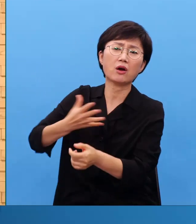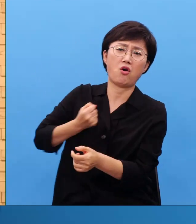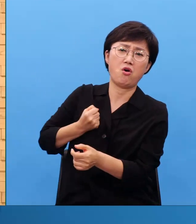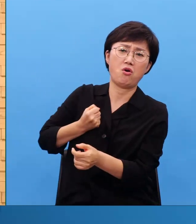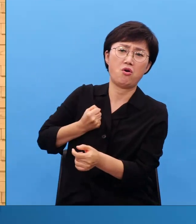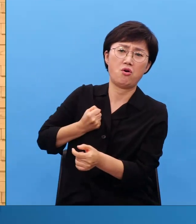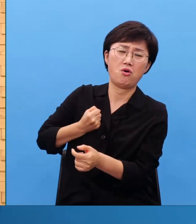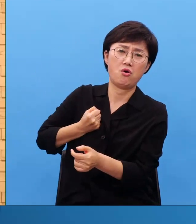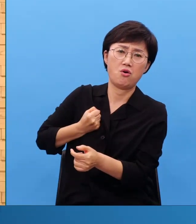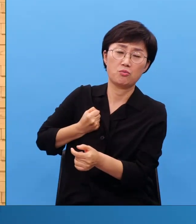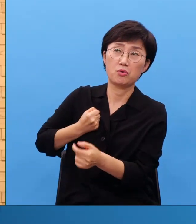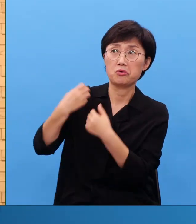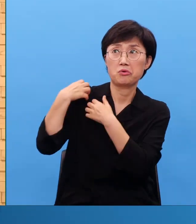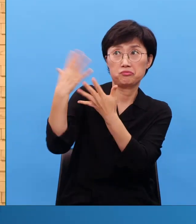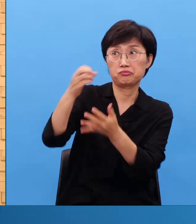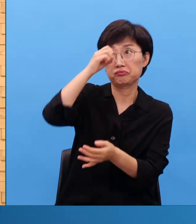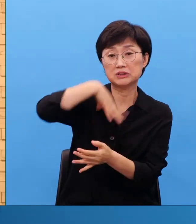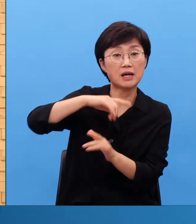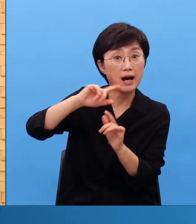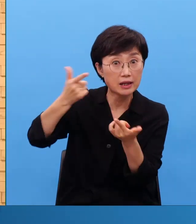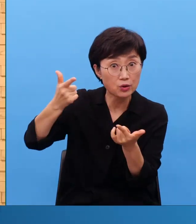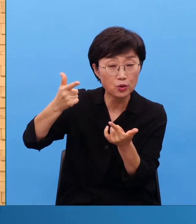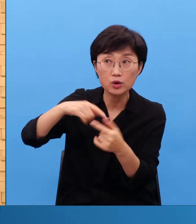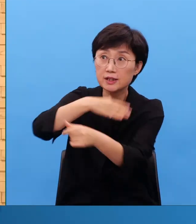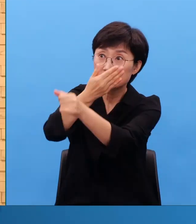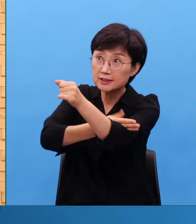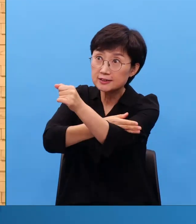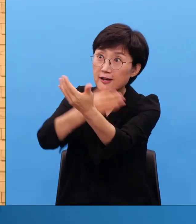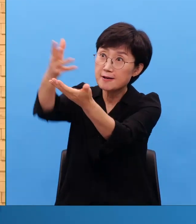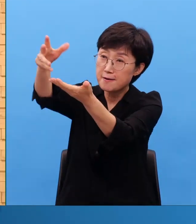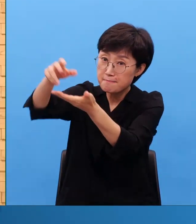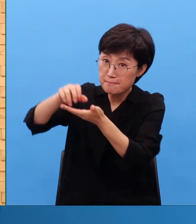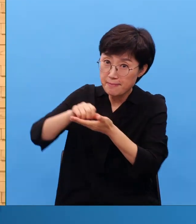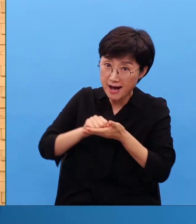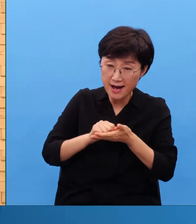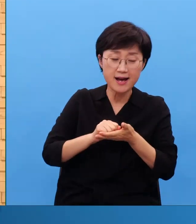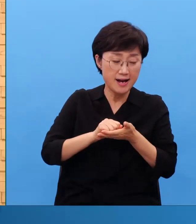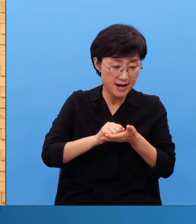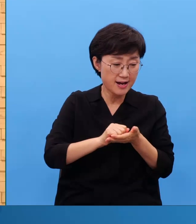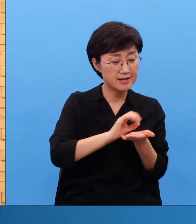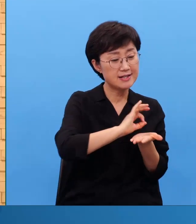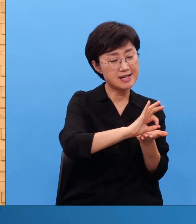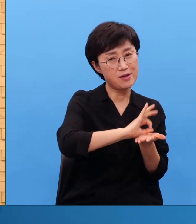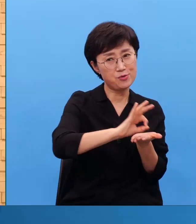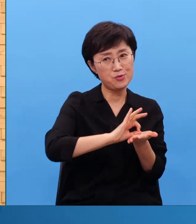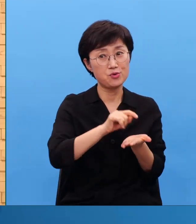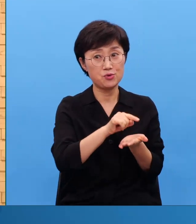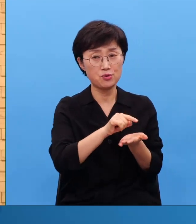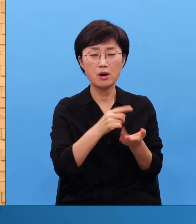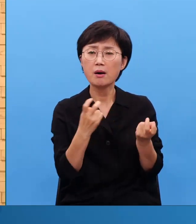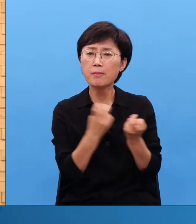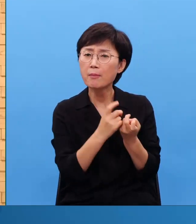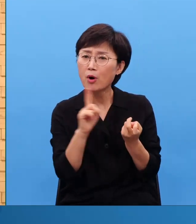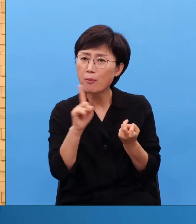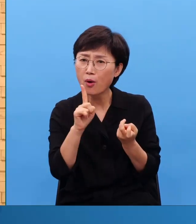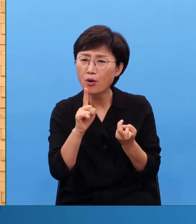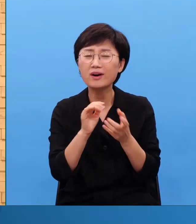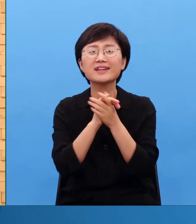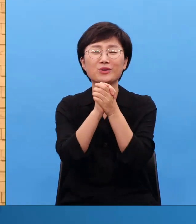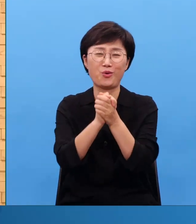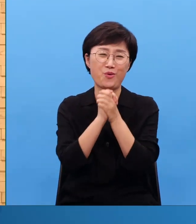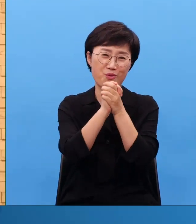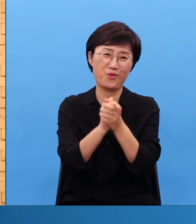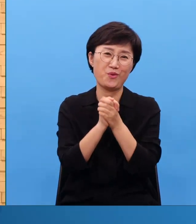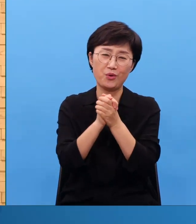기도다. And utilizing this power is 이 prayer. 비밀입니다. It's this mystery. 근데 저는